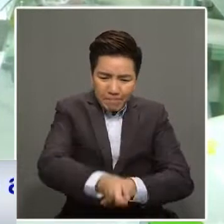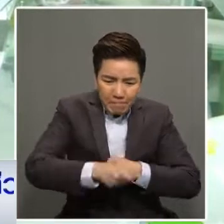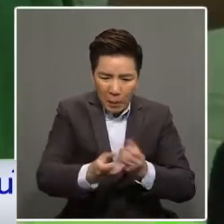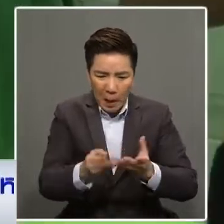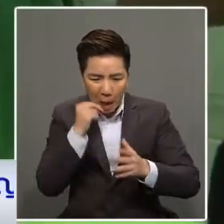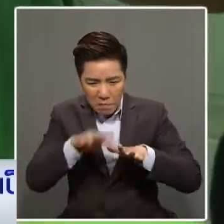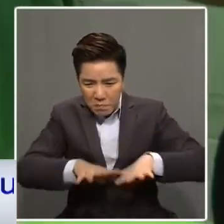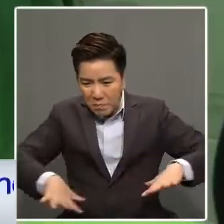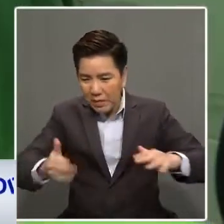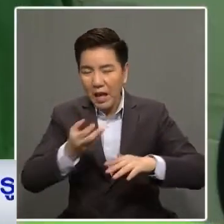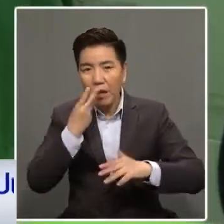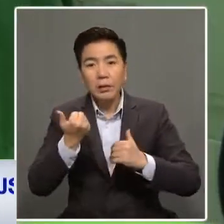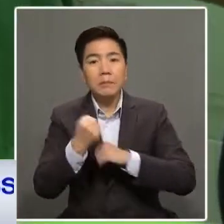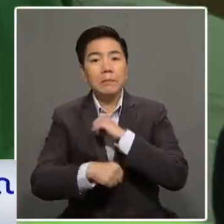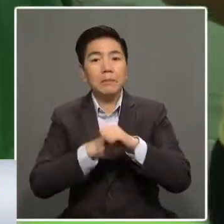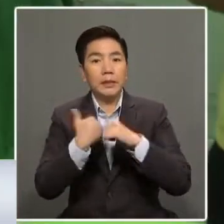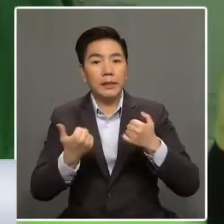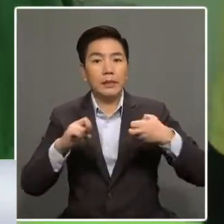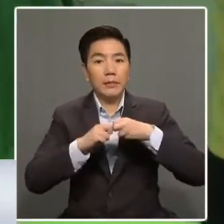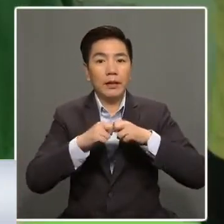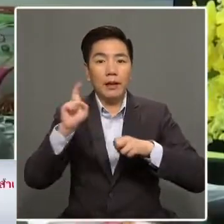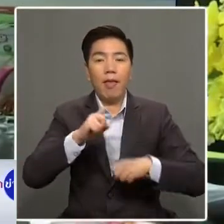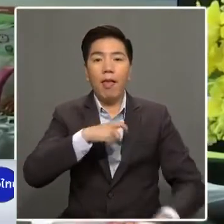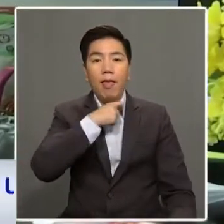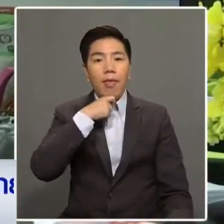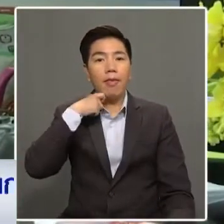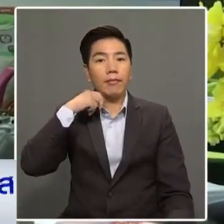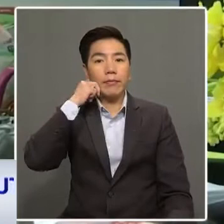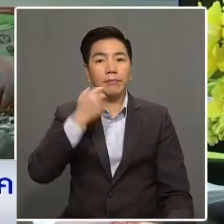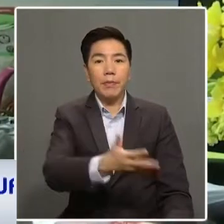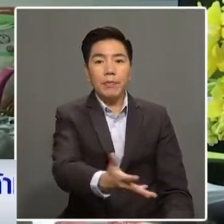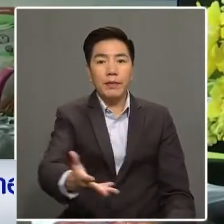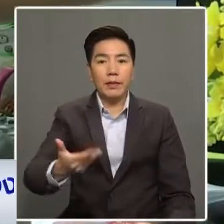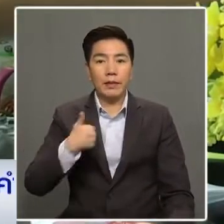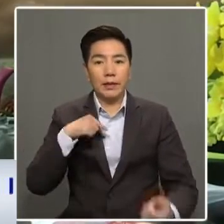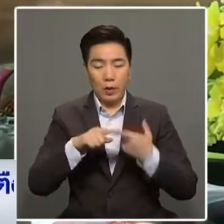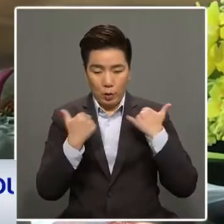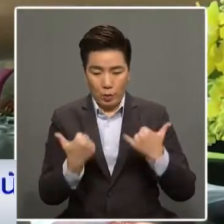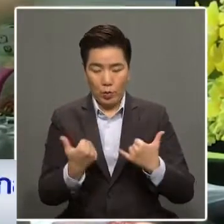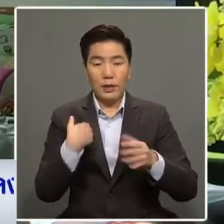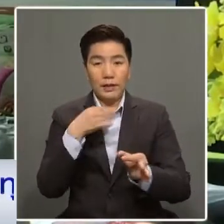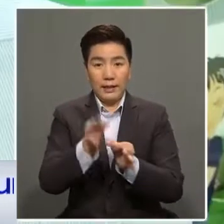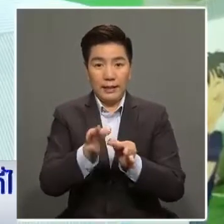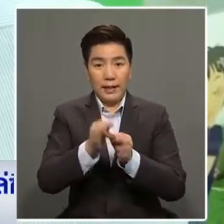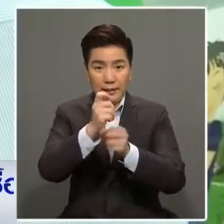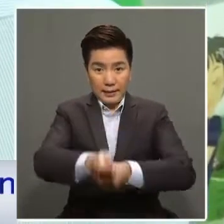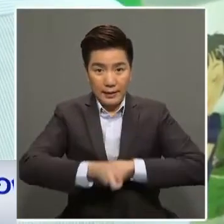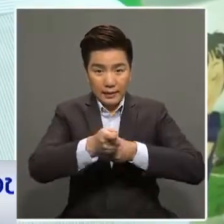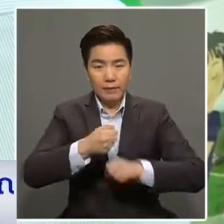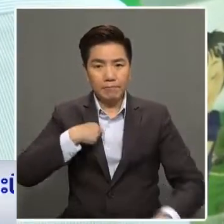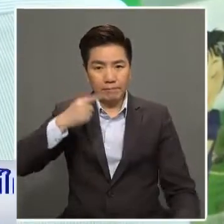ยปรากฏว่าปีนี้เจอประสบปัญหาภัยแล้งซึ่งในส่วนของธกส.เองเนี่ยเราก็มีโครงการ